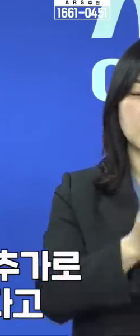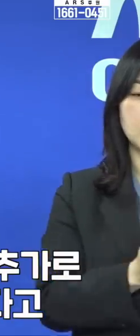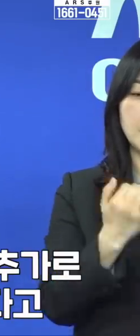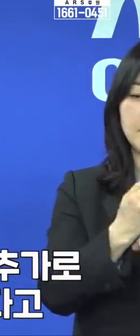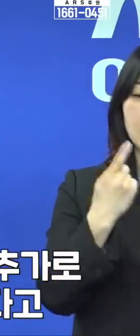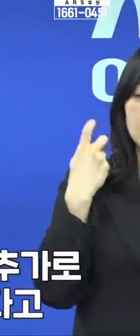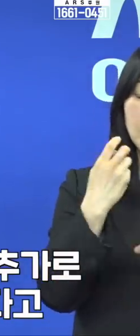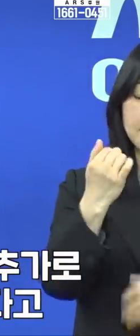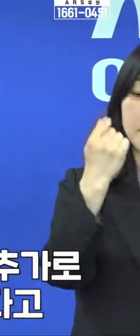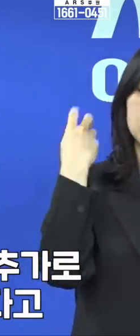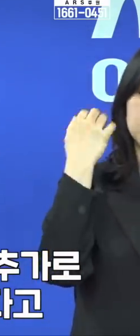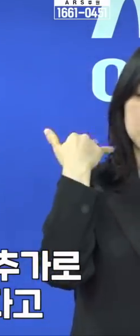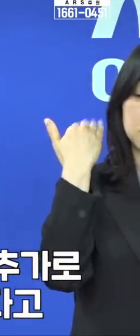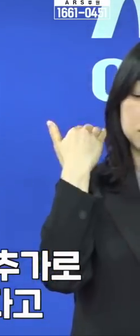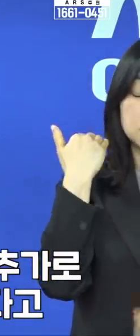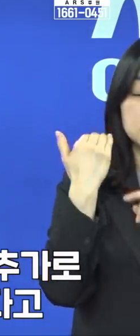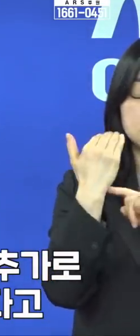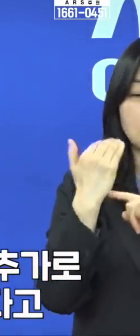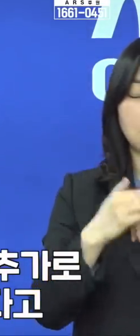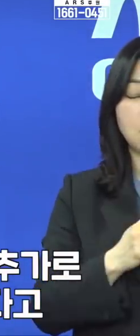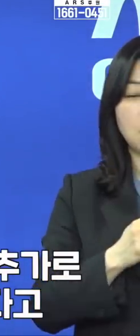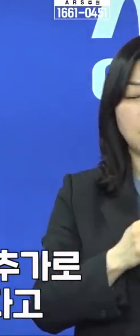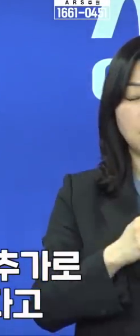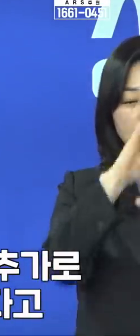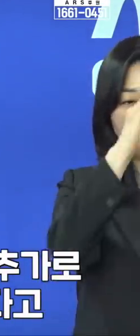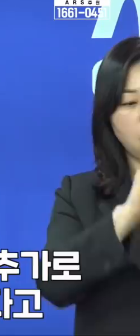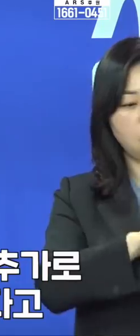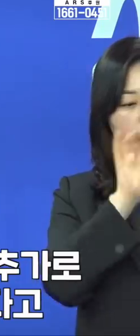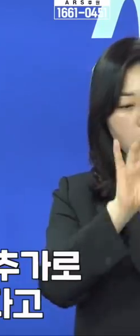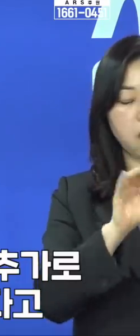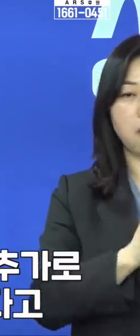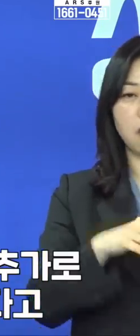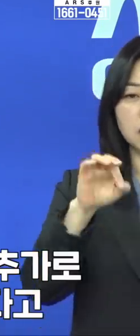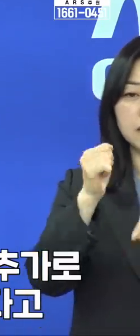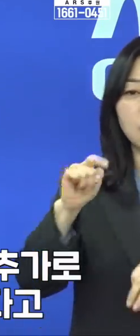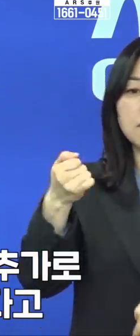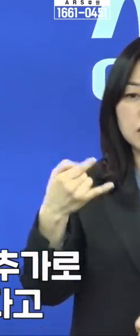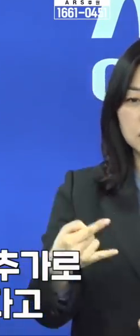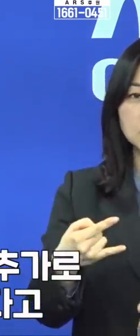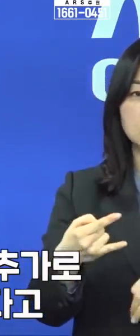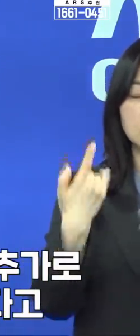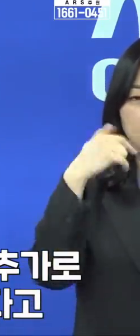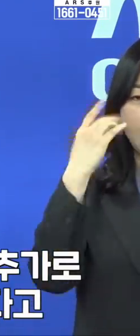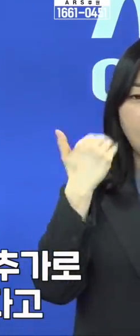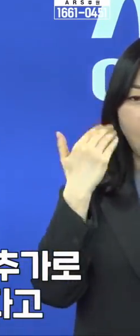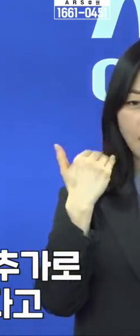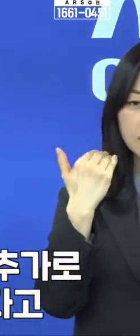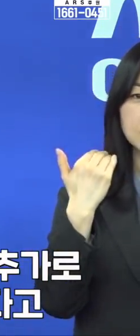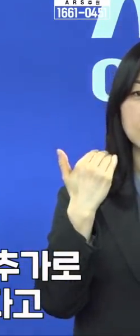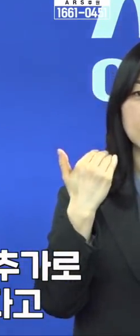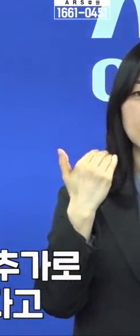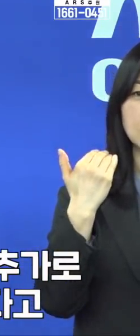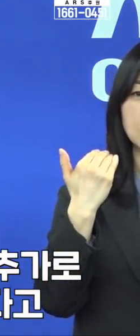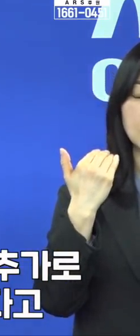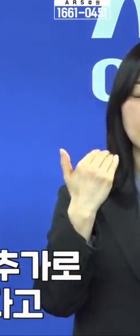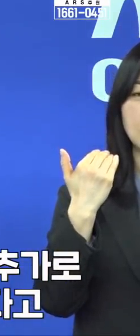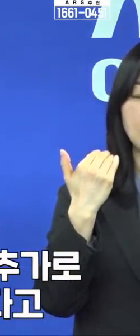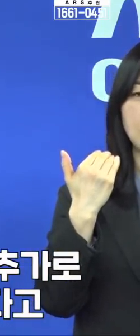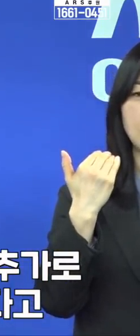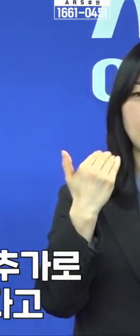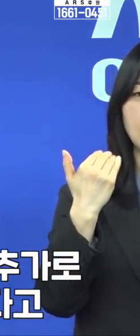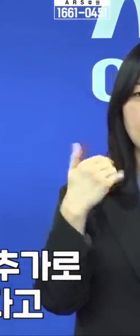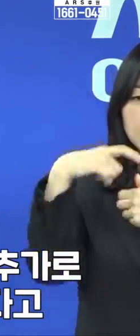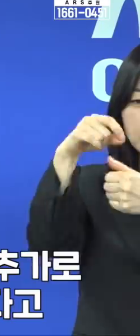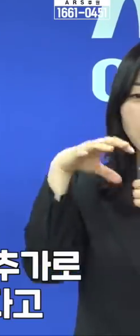며칠 전 보도에 따르면 김건희 씨는 본인이 대학에 재임용 서류를 추가로 보냈는지